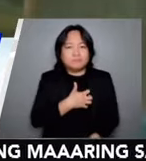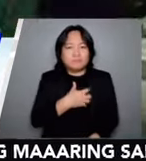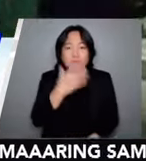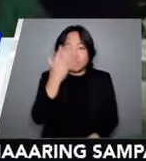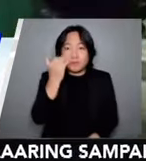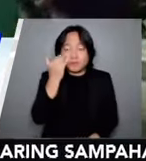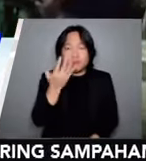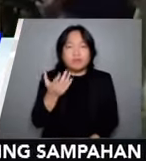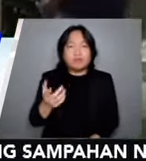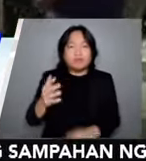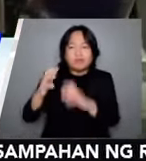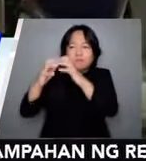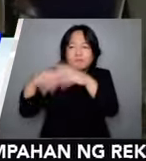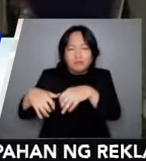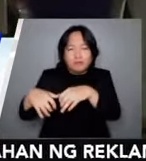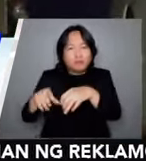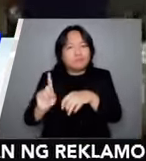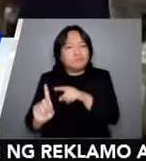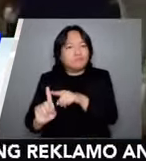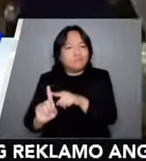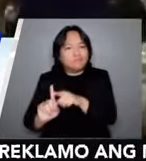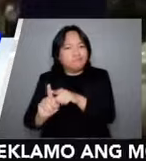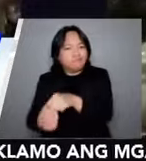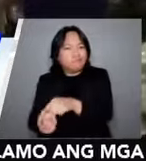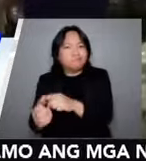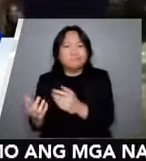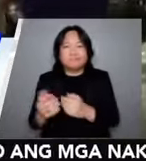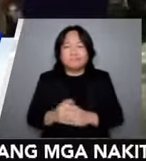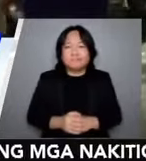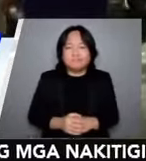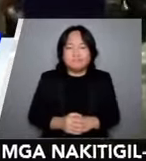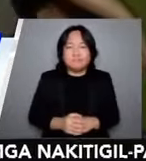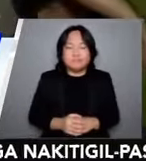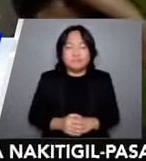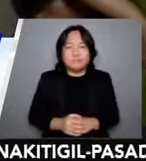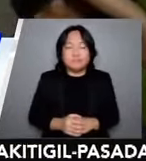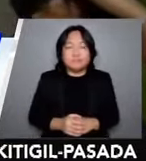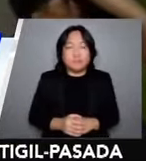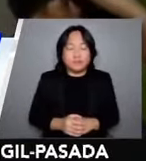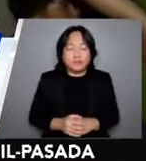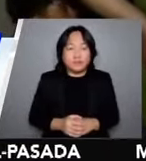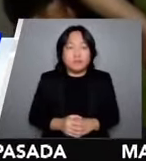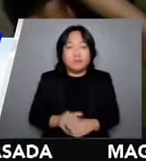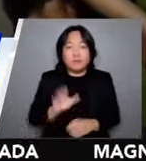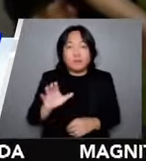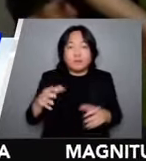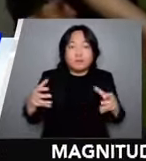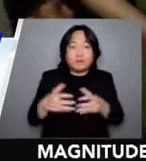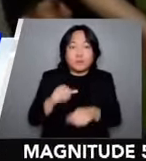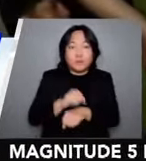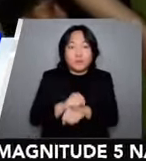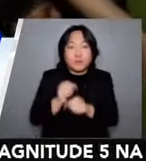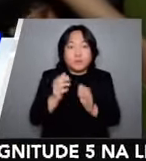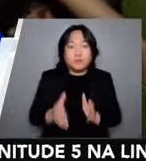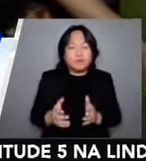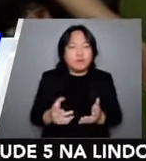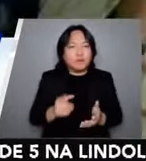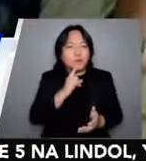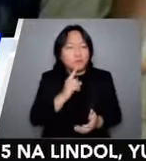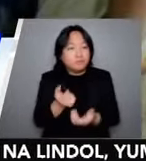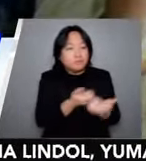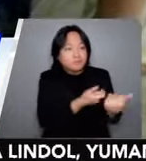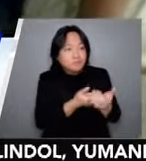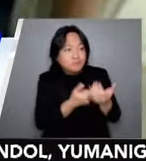structure. Bilang pakikidalamhati, nagtungo sa labas sa ospital ang mga kasamahan niyang bumbero. Di alintana kahit kakatapos lang nilang rumesponde sa sunog.